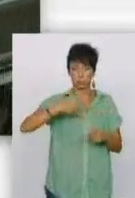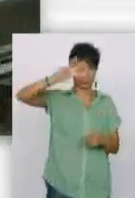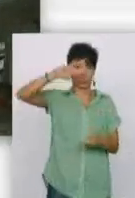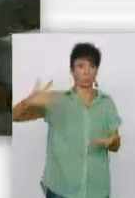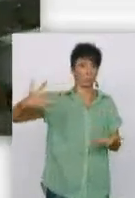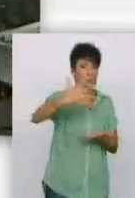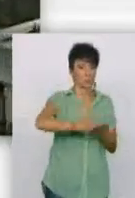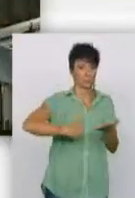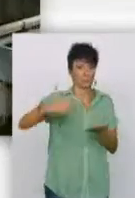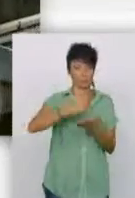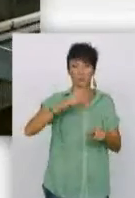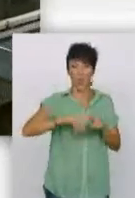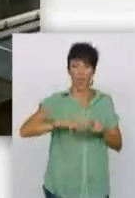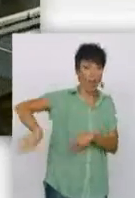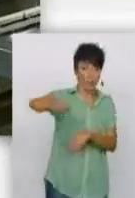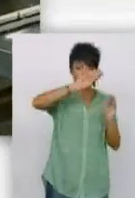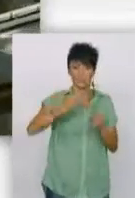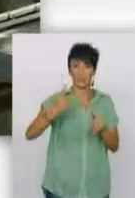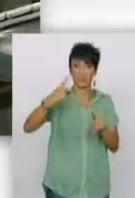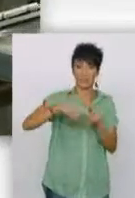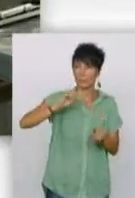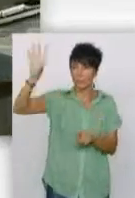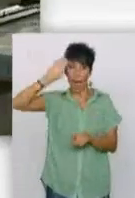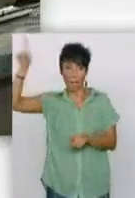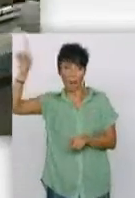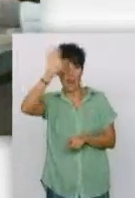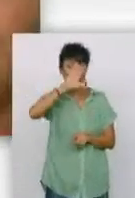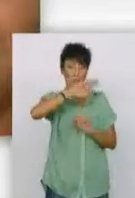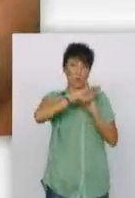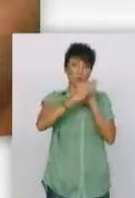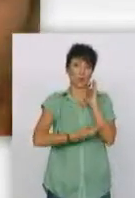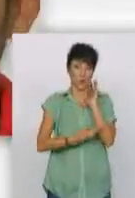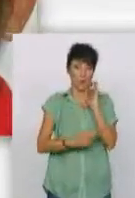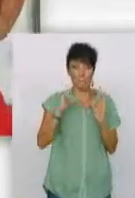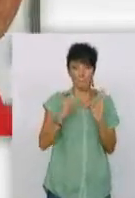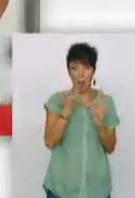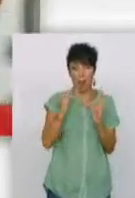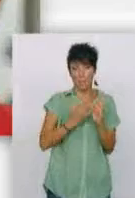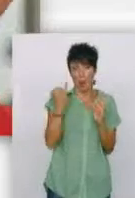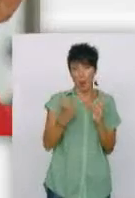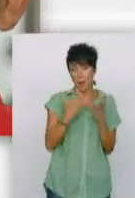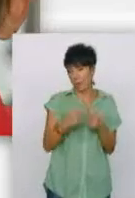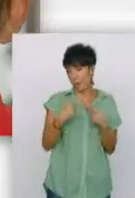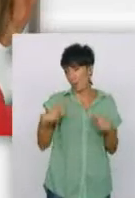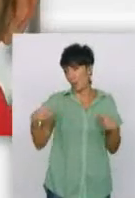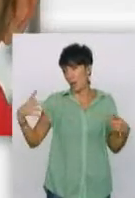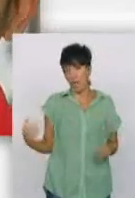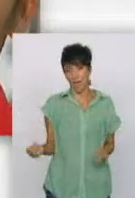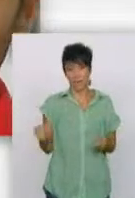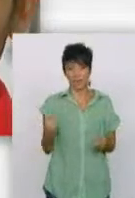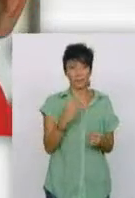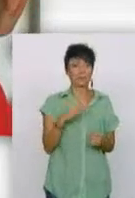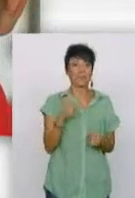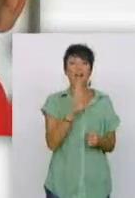της, έχει κατακτήσει την ελληνική αγορά και εξάγει σε Αμερική, Ευρώπη και Ντουμπάι. Μέλια υπάρχουν πάρα πολλά στην αγορά. Αλλά μέλι